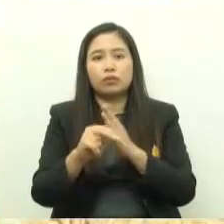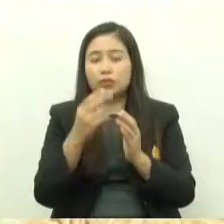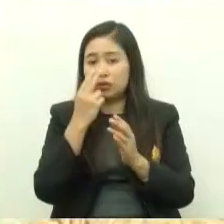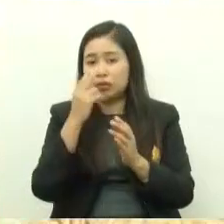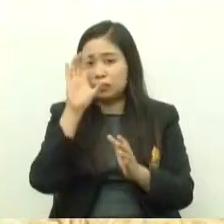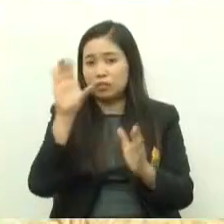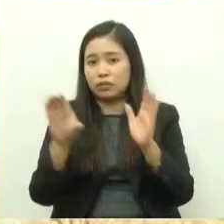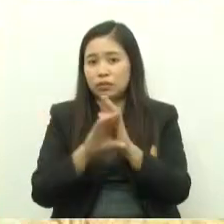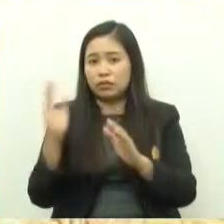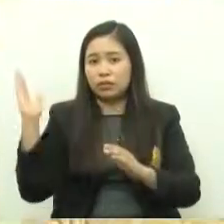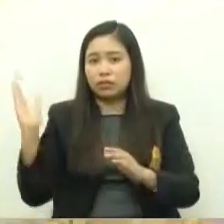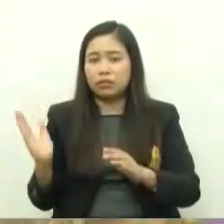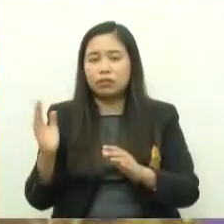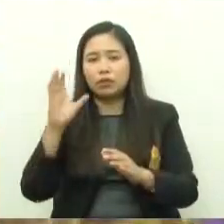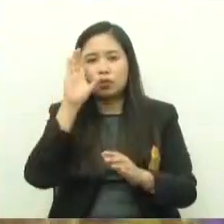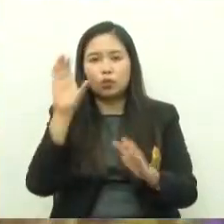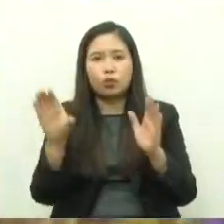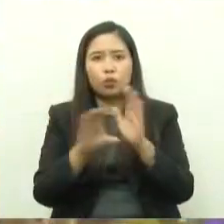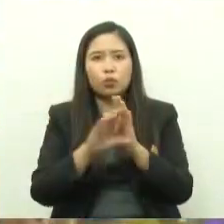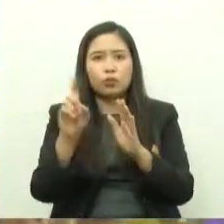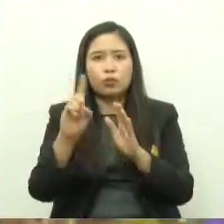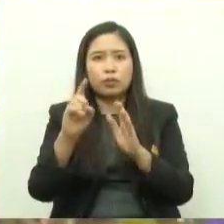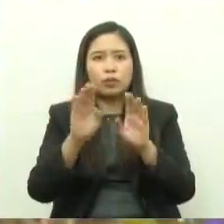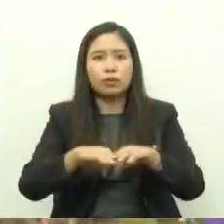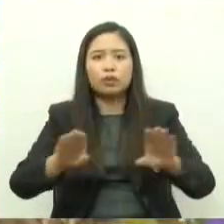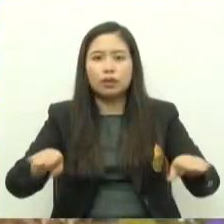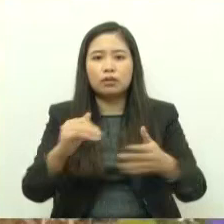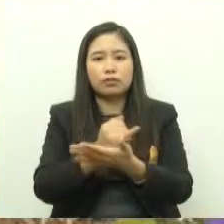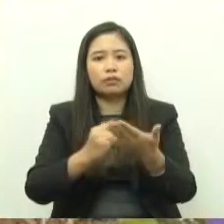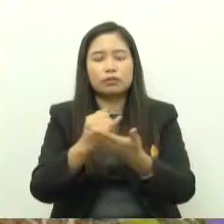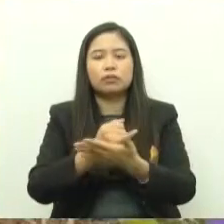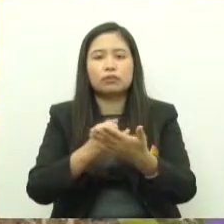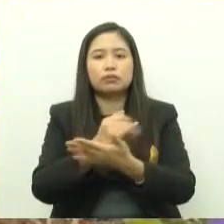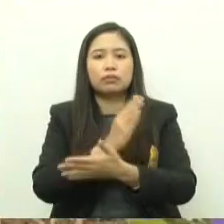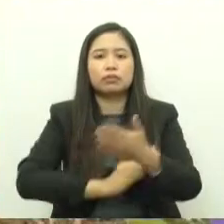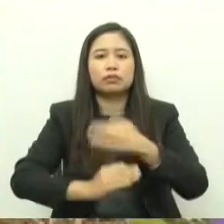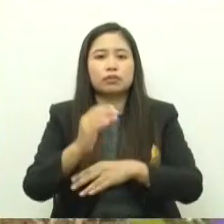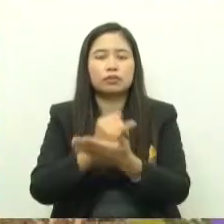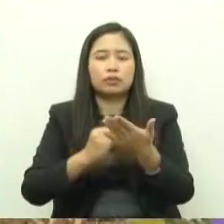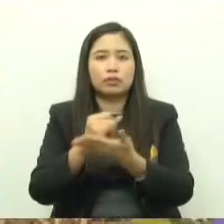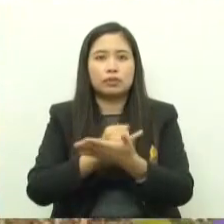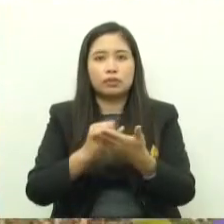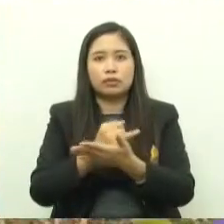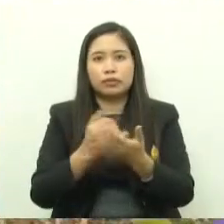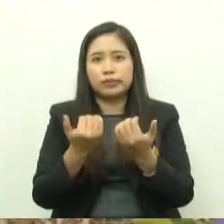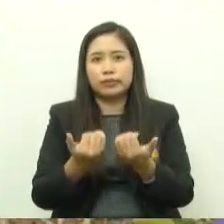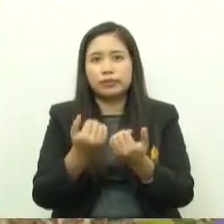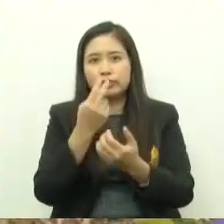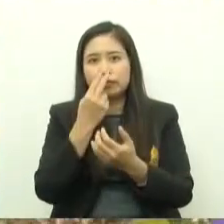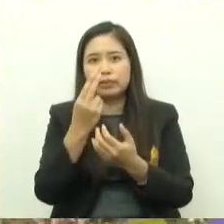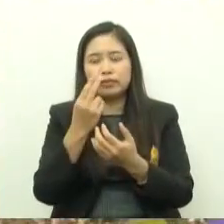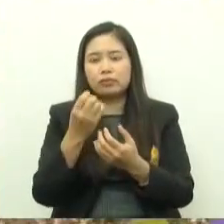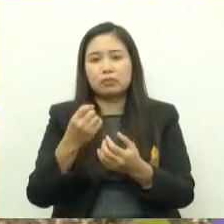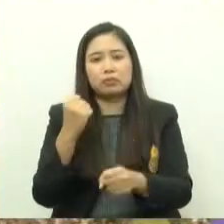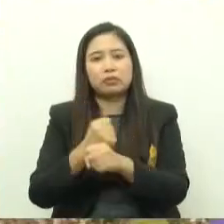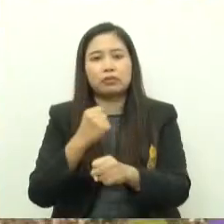ด้านข้างผมนี้เป็นรูปของเด็กศึกษาพิเศษของเราเองนะครับซึ่งเราจะเห็นว่าผลิตภัณฑ์นี้ไม่ใช่ทำกันง่ายๆ